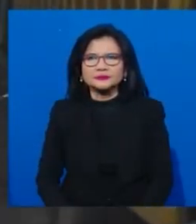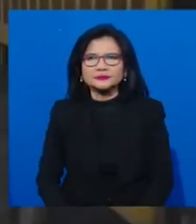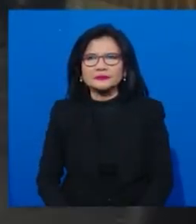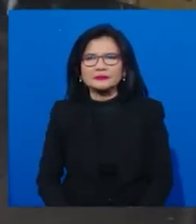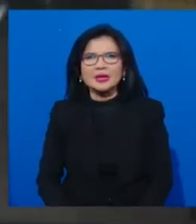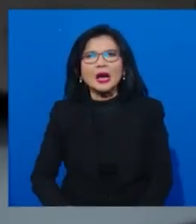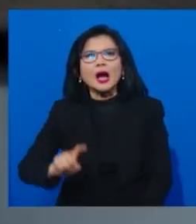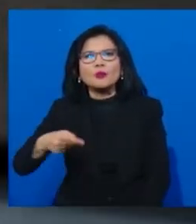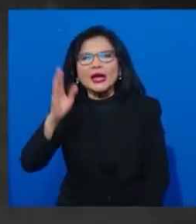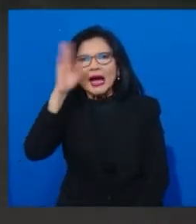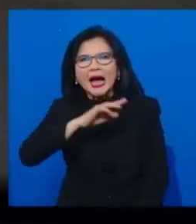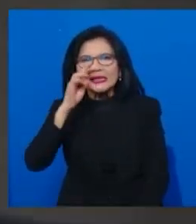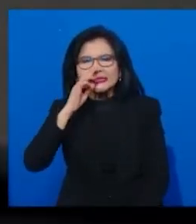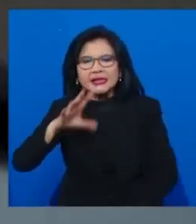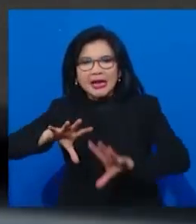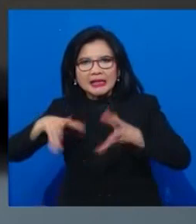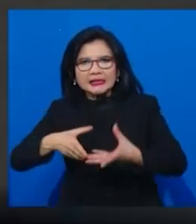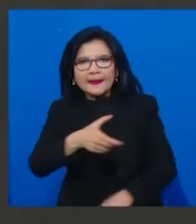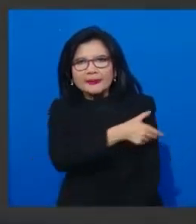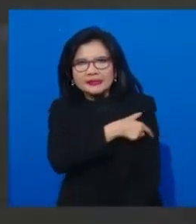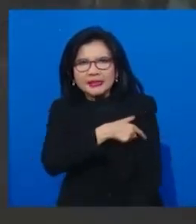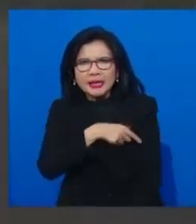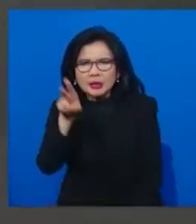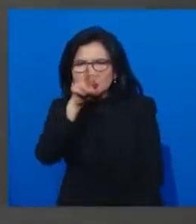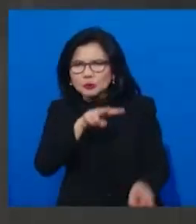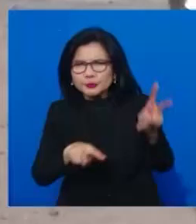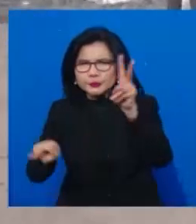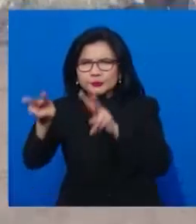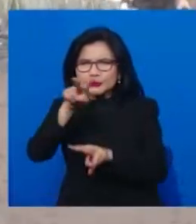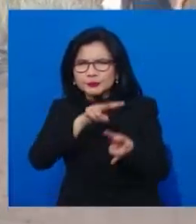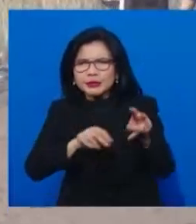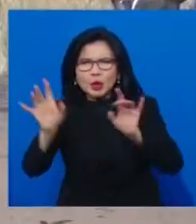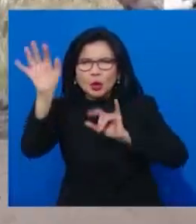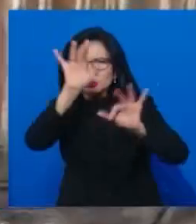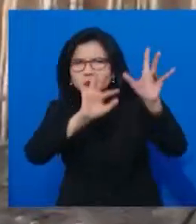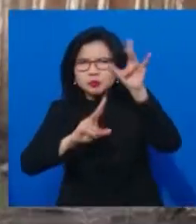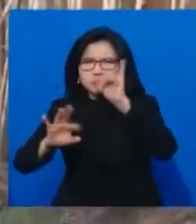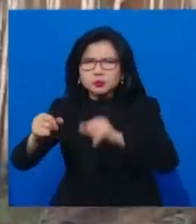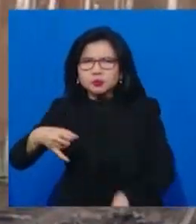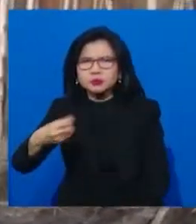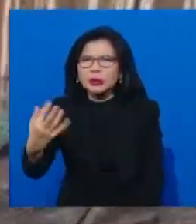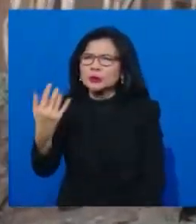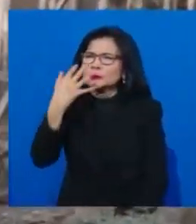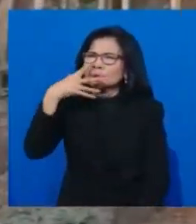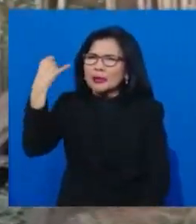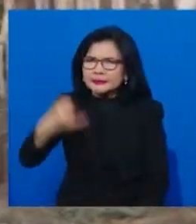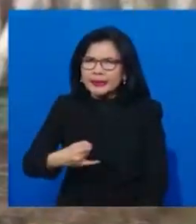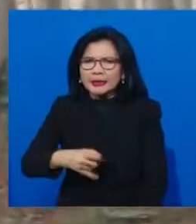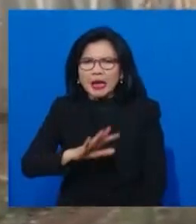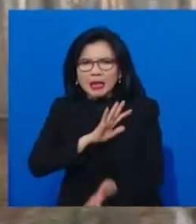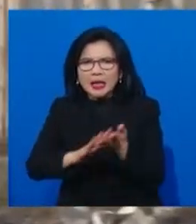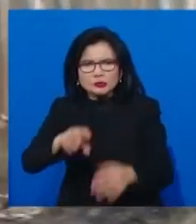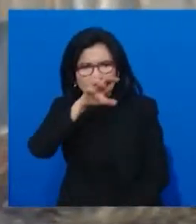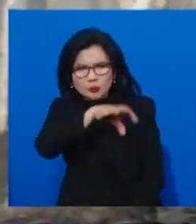Sejak Senin pekan ini, tim Satgas Pengendalian Pencemaran Udara KLHK melakukan pengawasan secara langsung di sejumlah lokasi